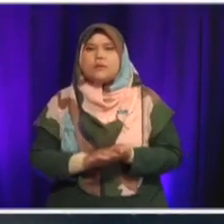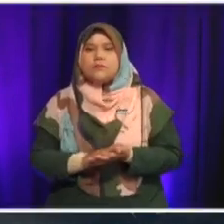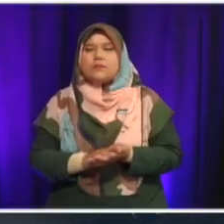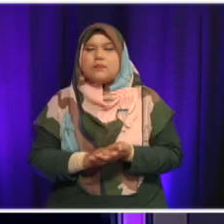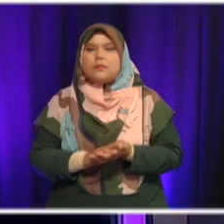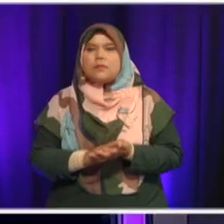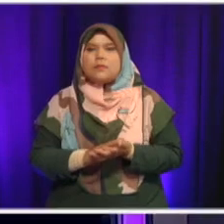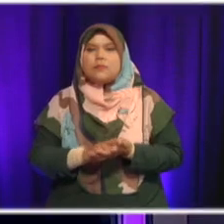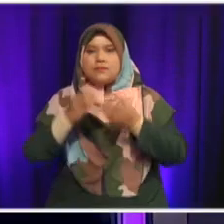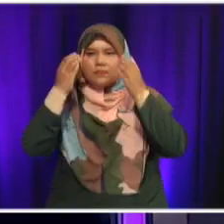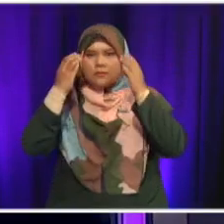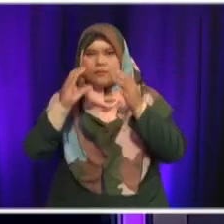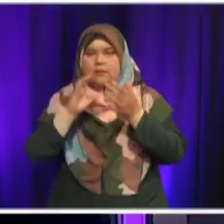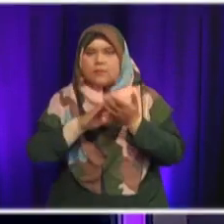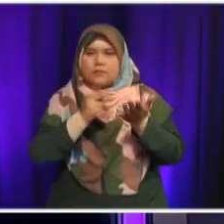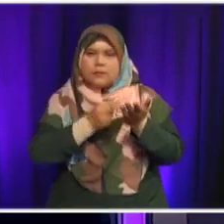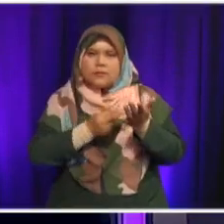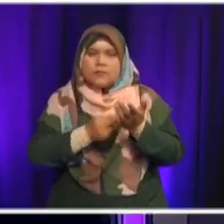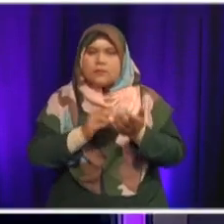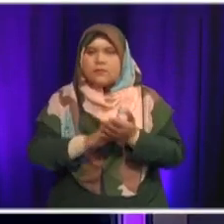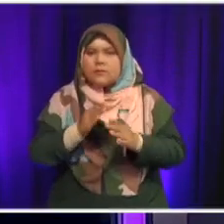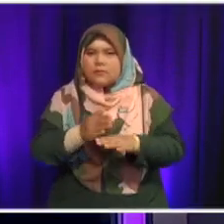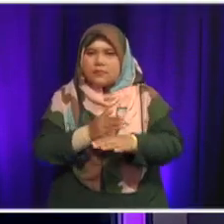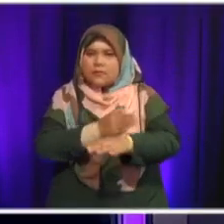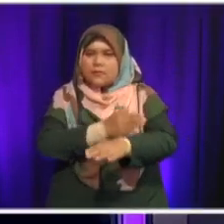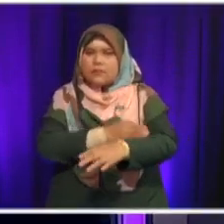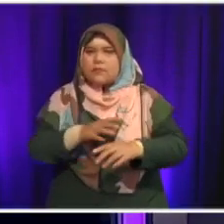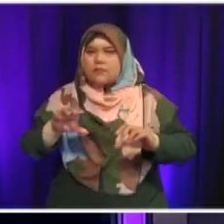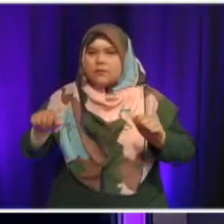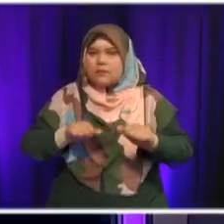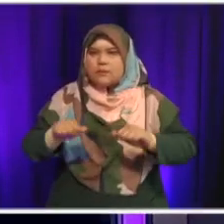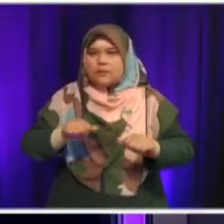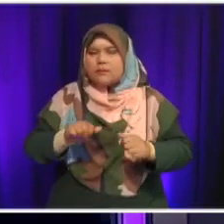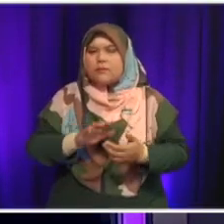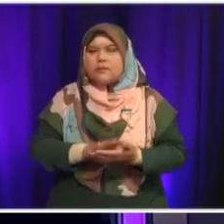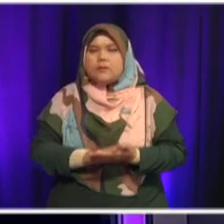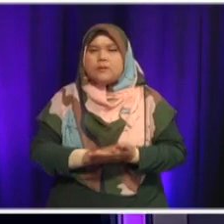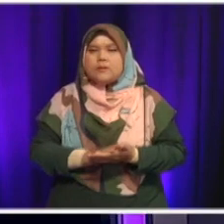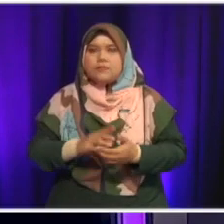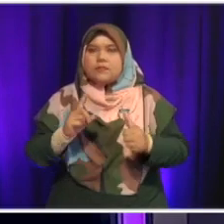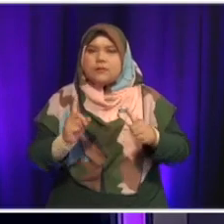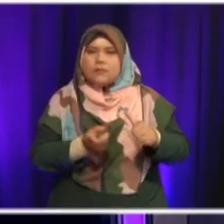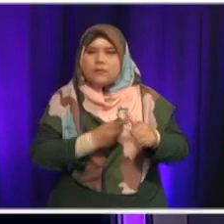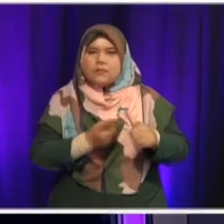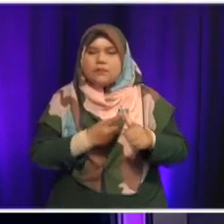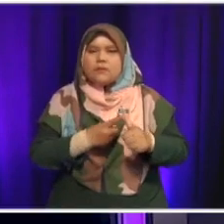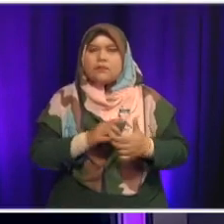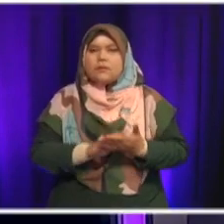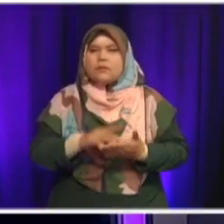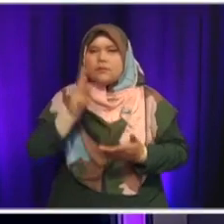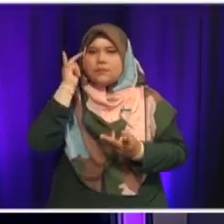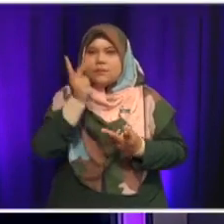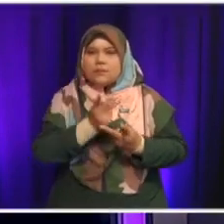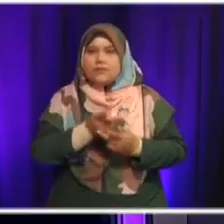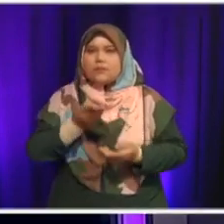Ivan sepanjang Amali bermula daripada permulaan tadi daripada pengenalan bahan